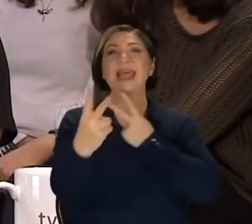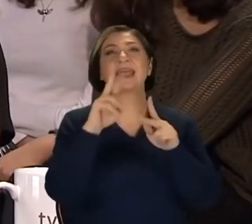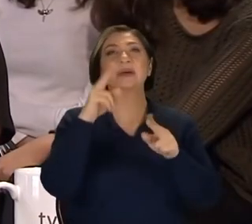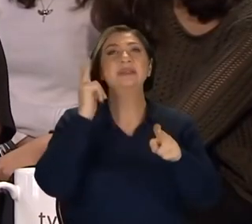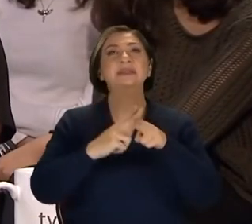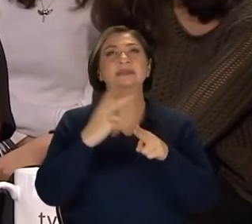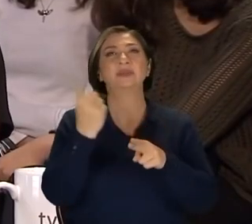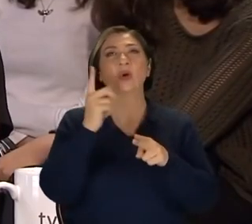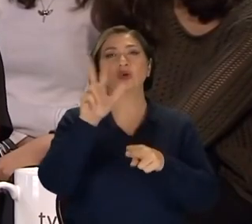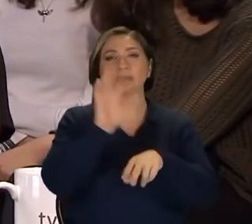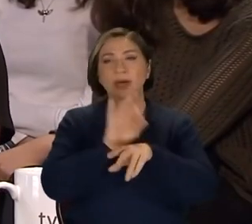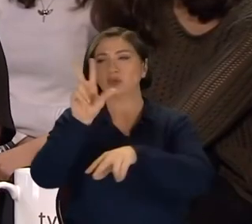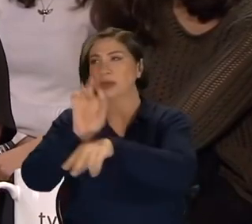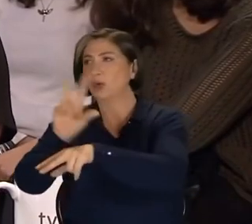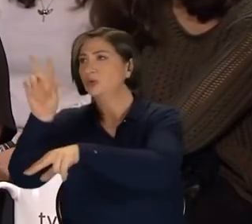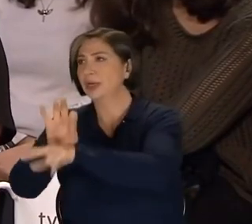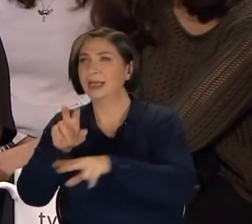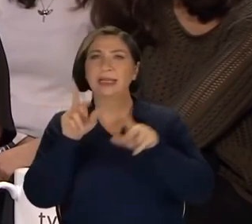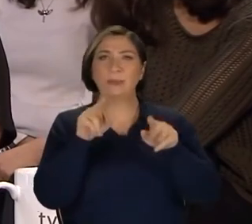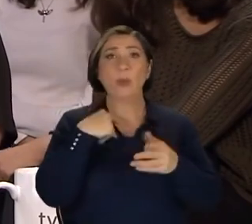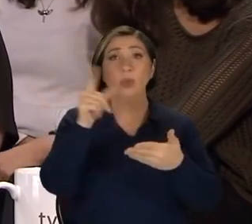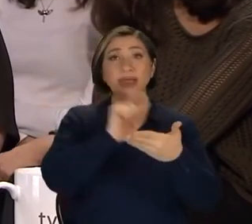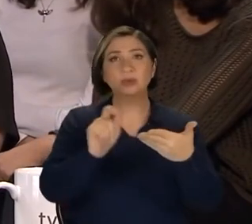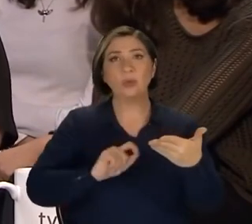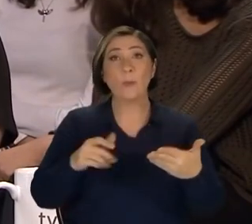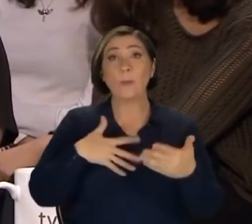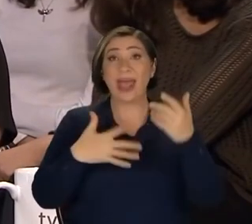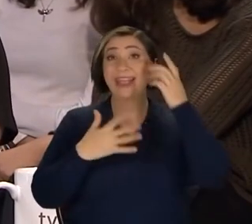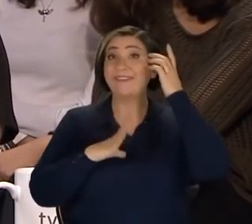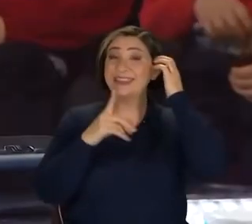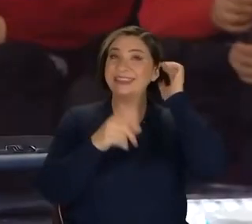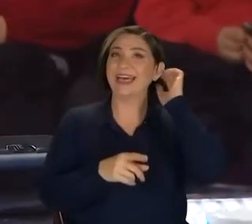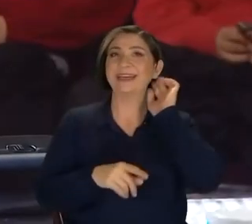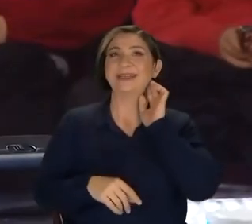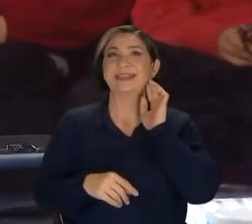Yani hızlı bir şey. 30 dakikalık falan. Onu yazıyorum şu anda, merak eden varsa.